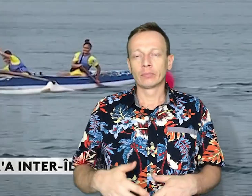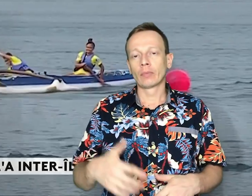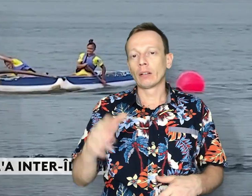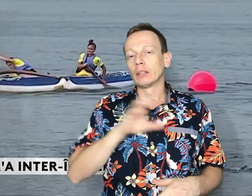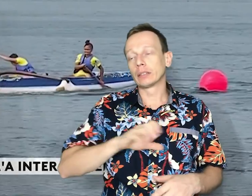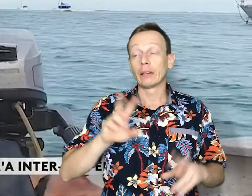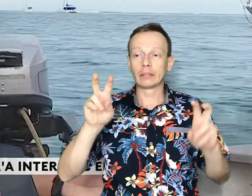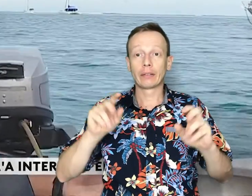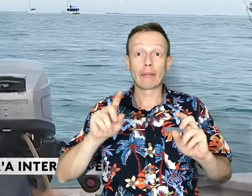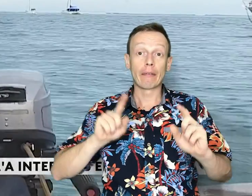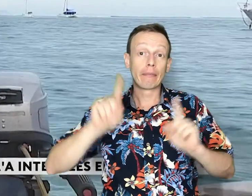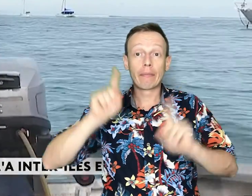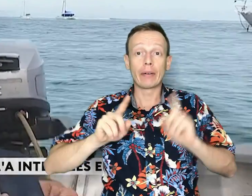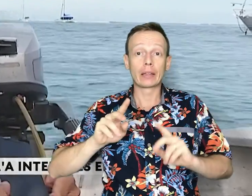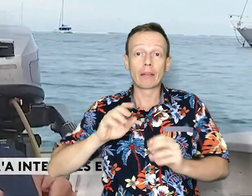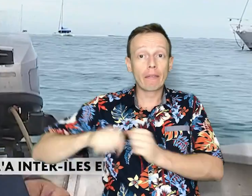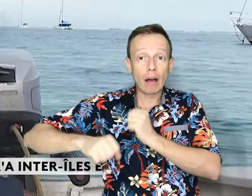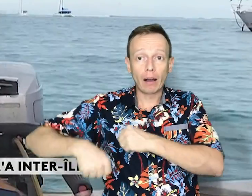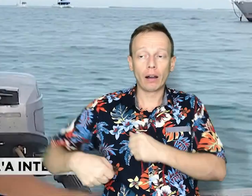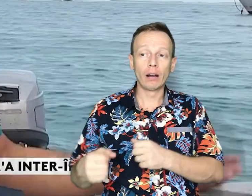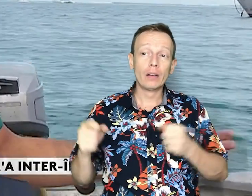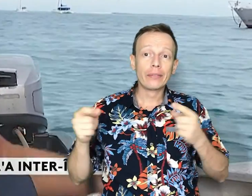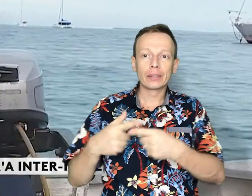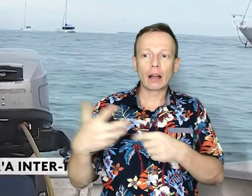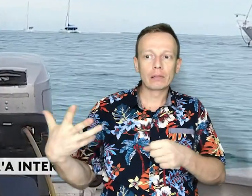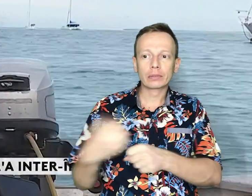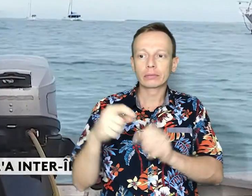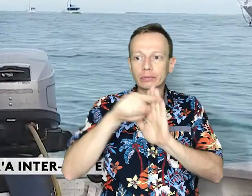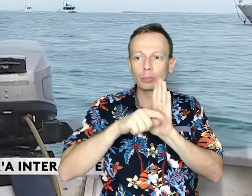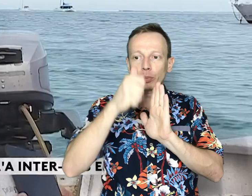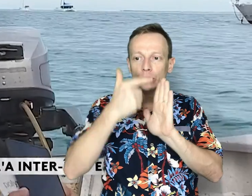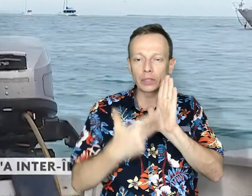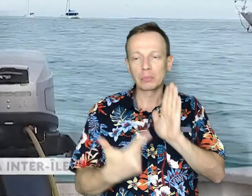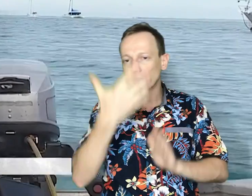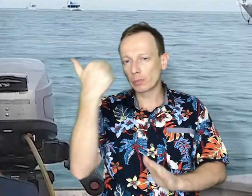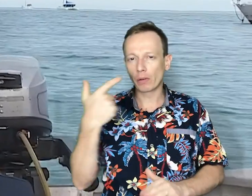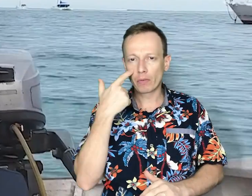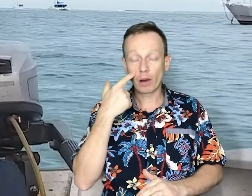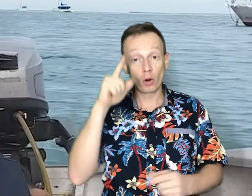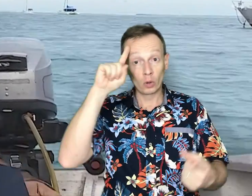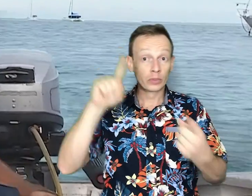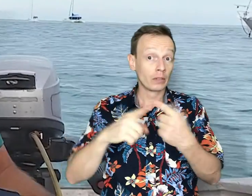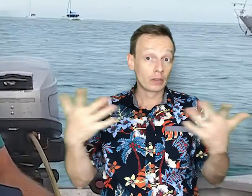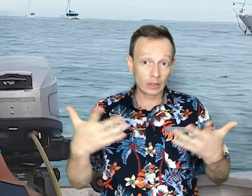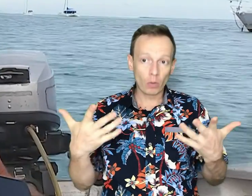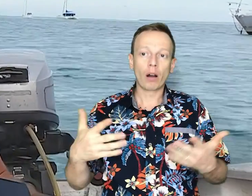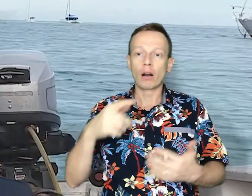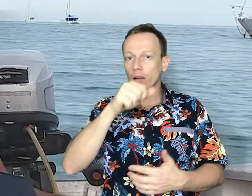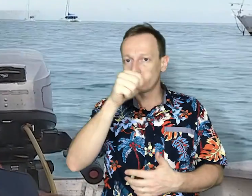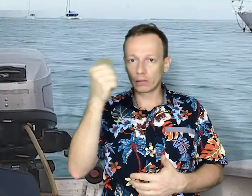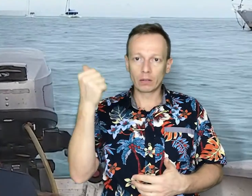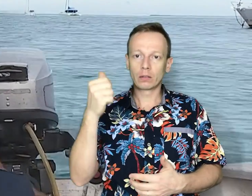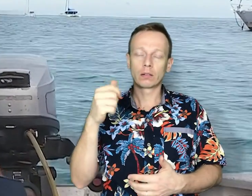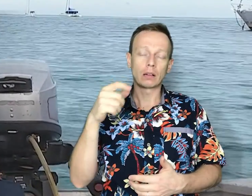s'il y aura un classement final. Pour moi, l'objectif c'est que les gamins participent à une compétition, étant donné qu'il y a eu le Covid, donc il y a énormément de